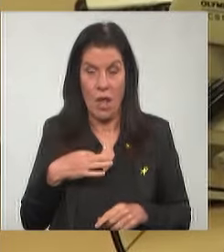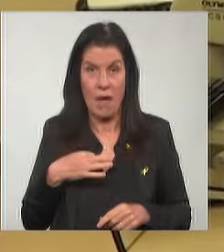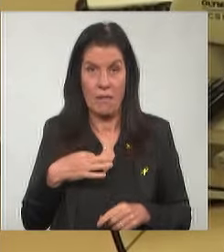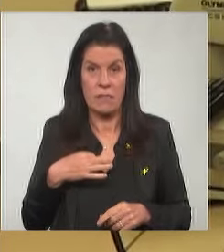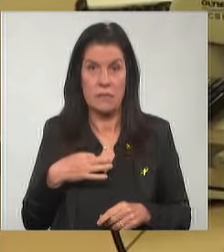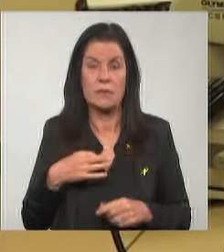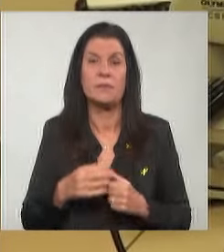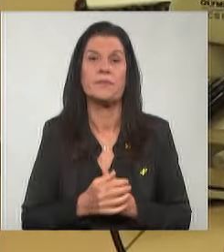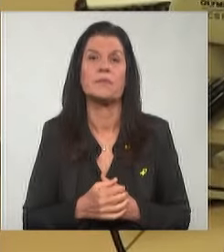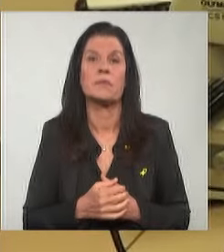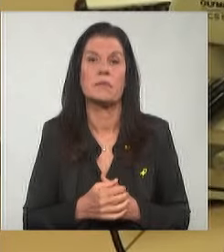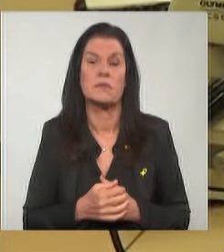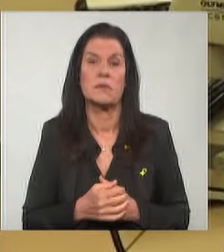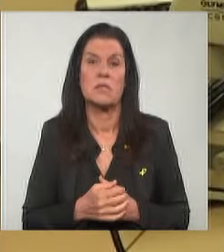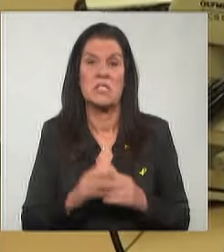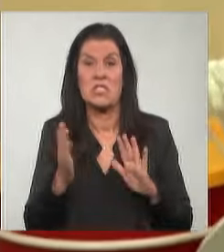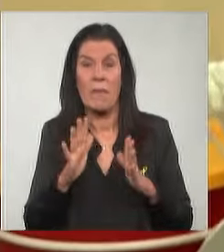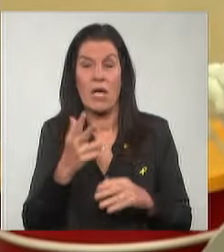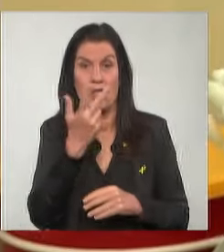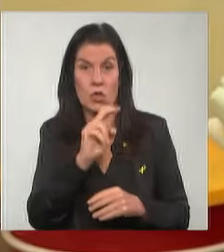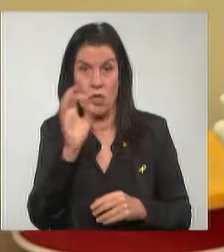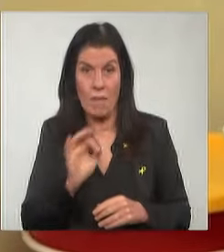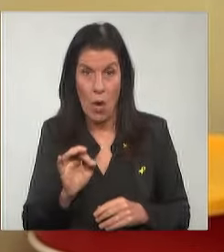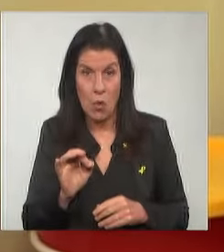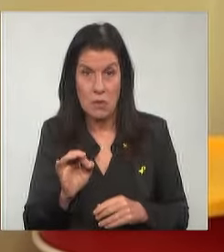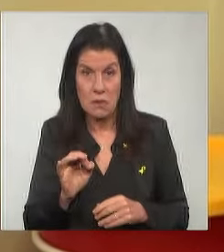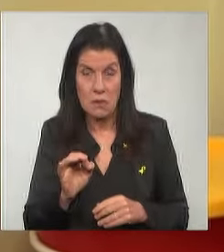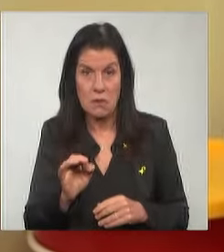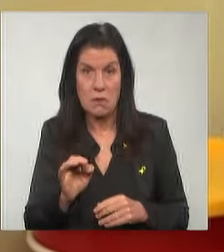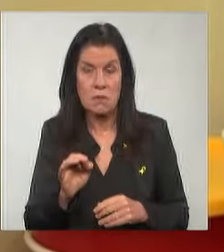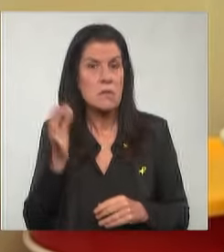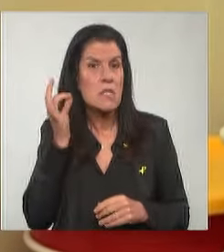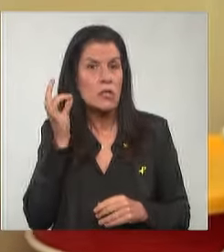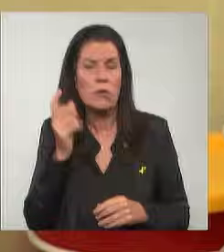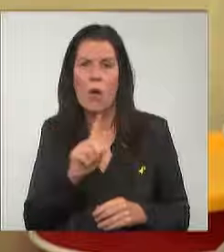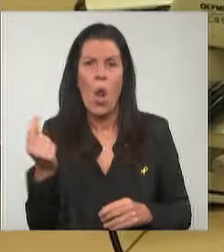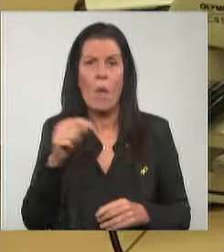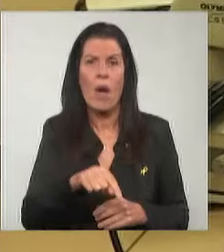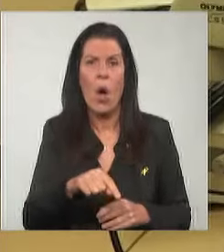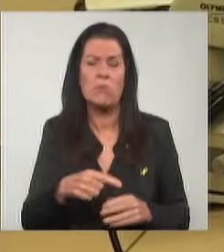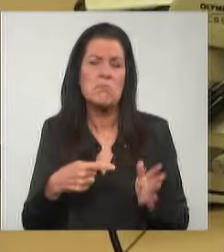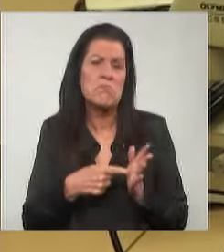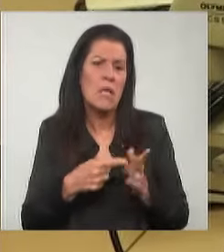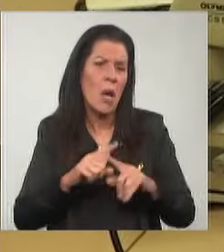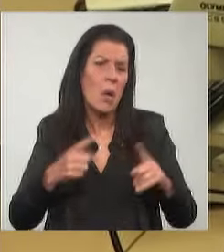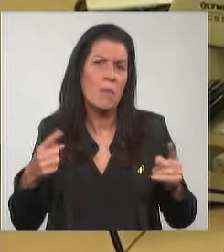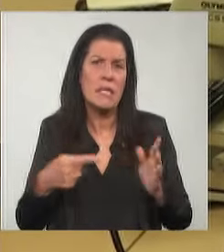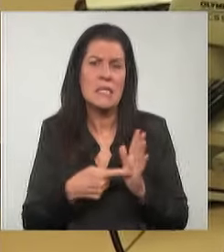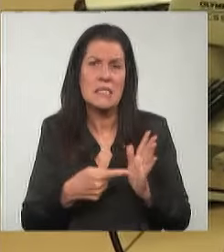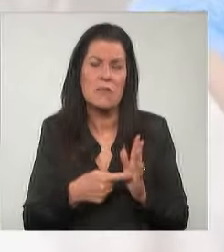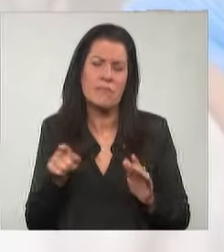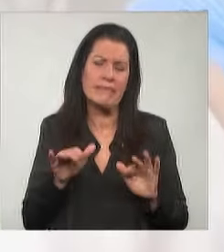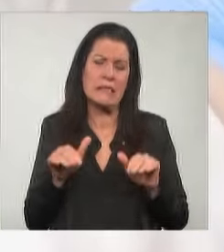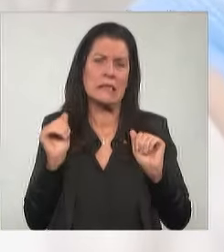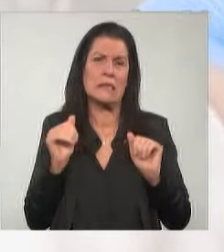גדולה. בערך 30% מאוכלוסיית המטרה לא מגיעות לרופא נשים מכל מיני סיבות ונמנעות מלעשות את הבדיקה